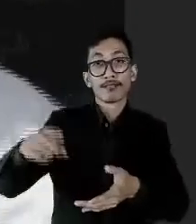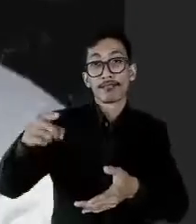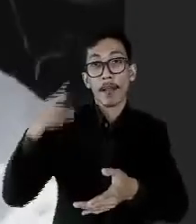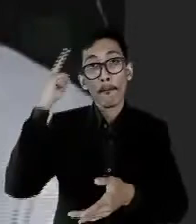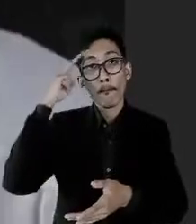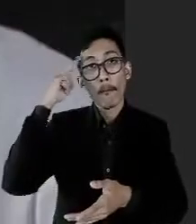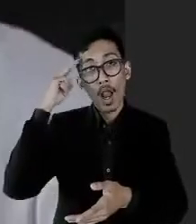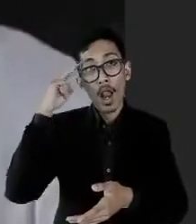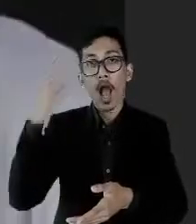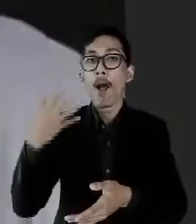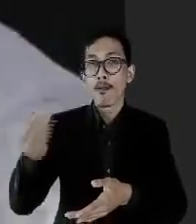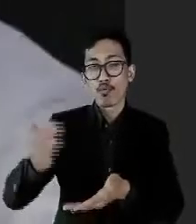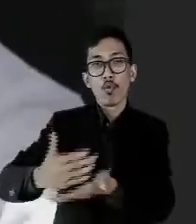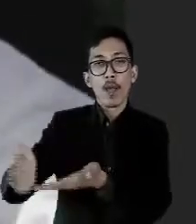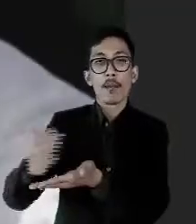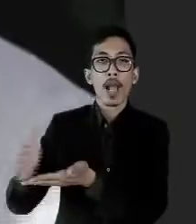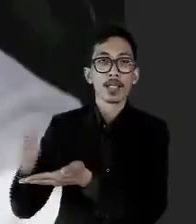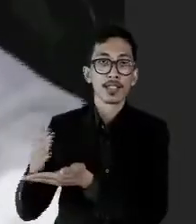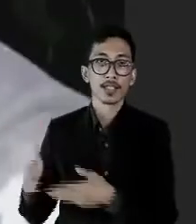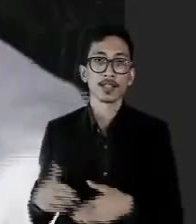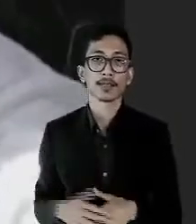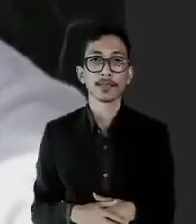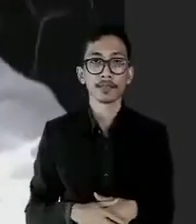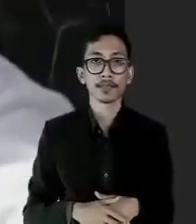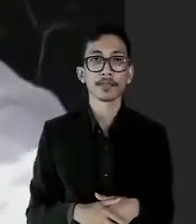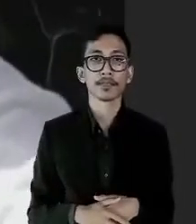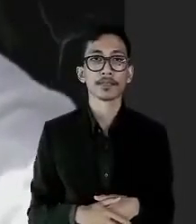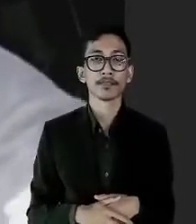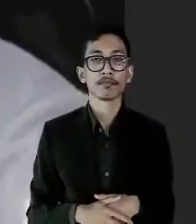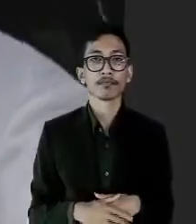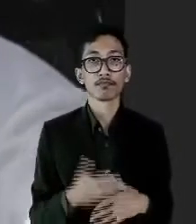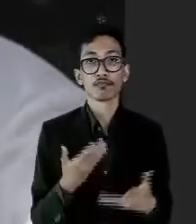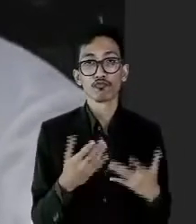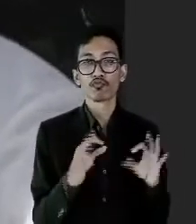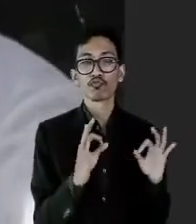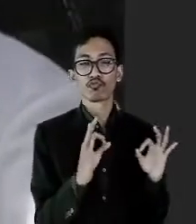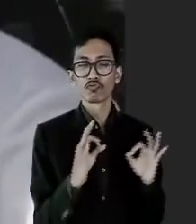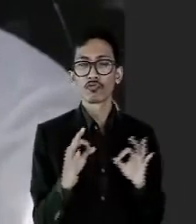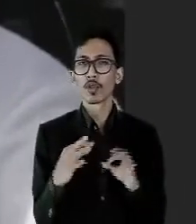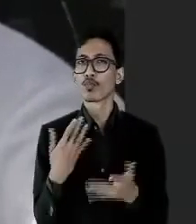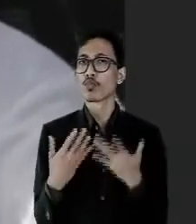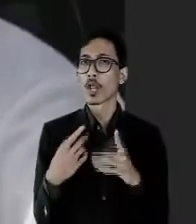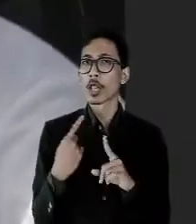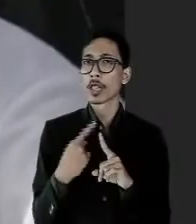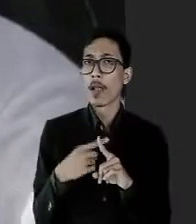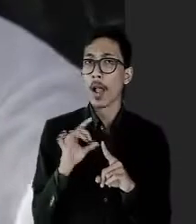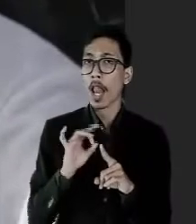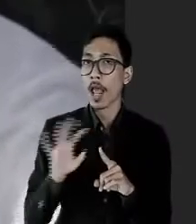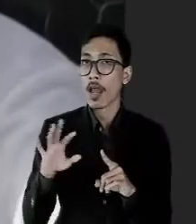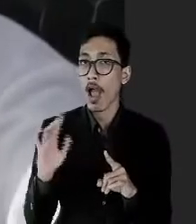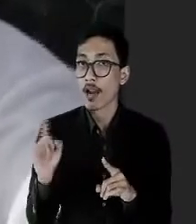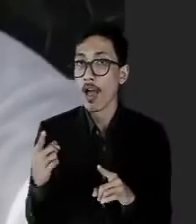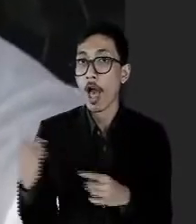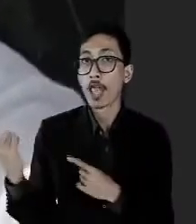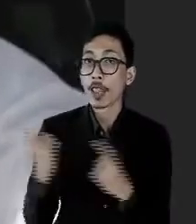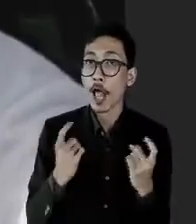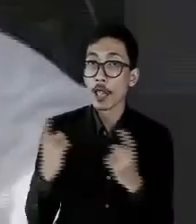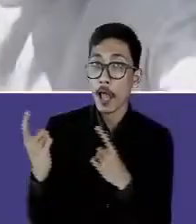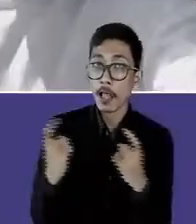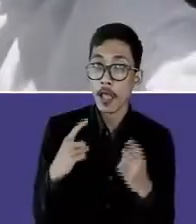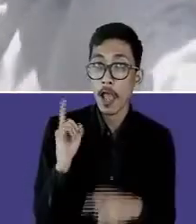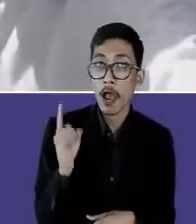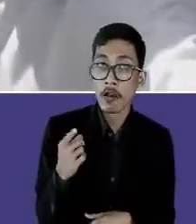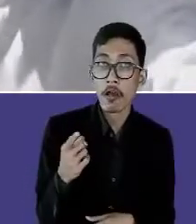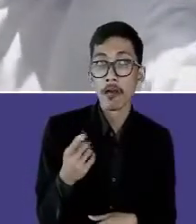mungkin itu saja Pak, mungkin ada tambahan lain yang perlu kita gali dan lain sebagainya, silakan Pak Troy.